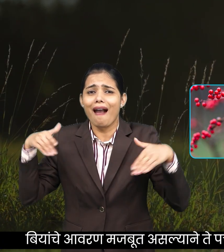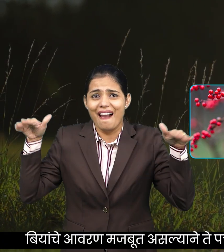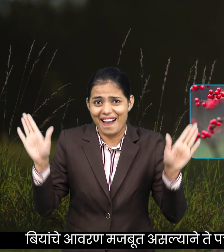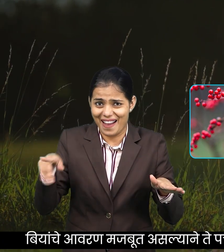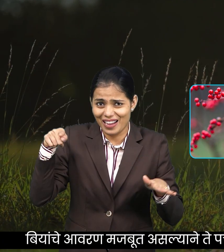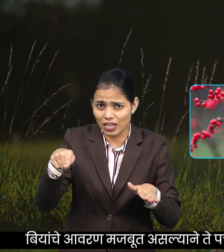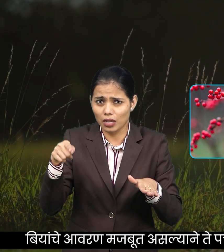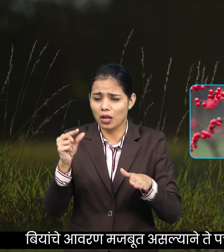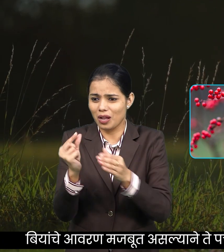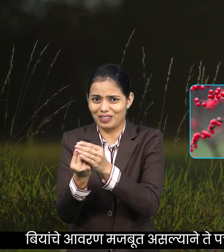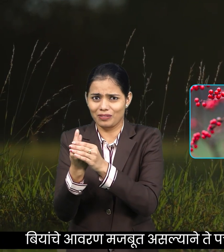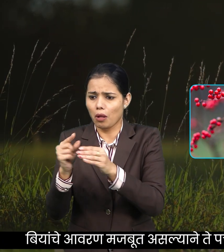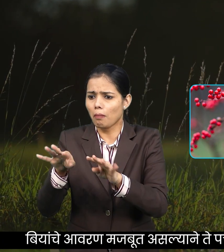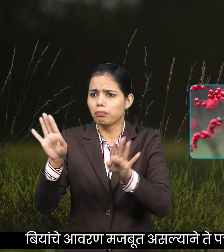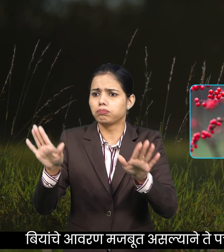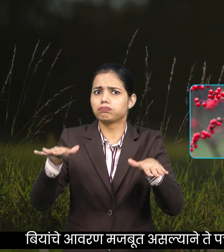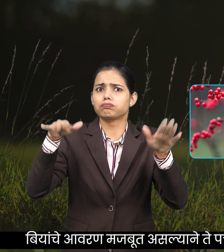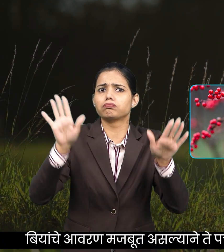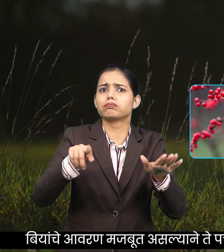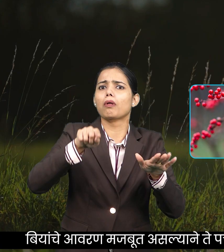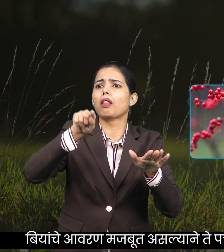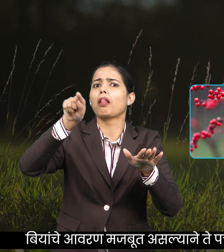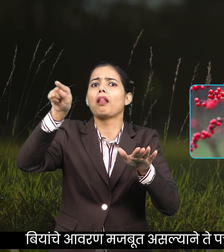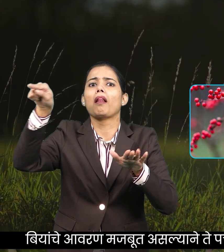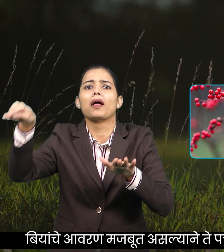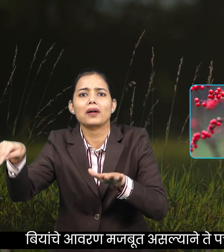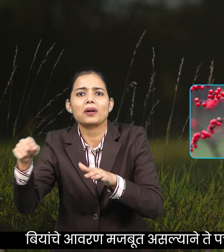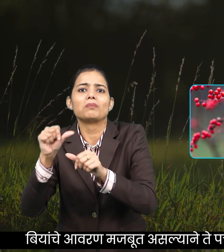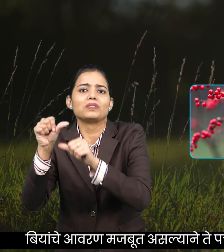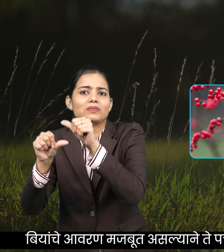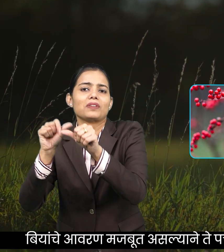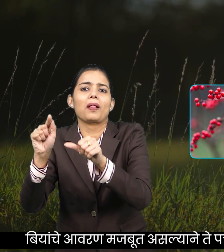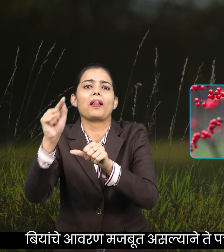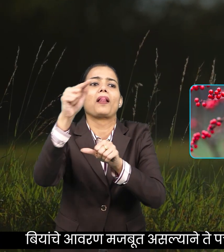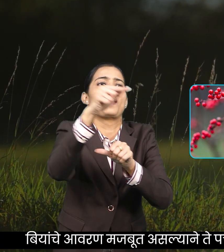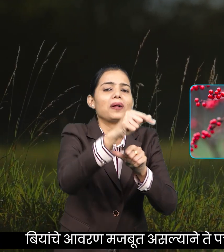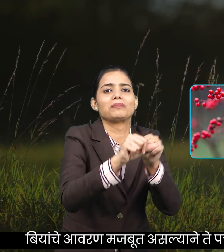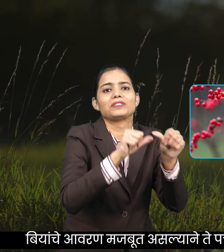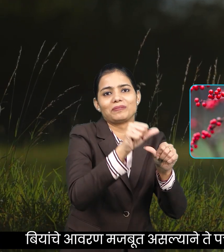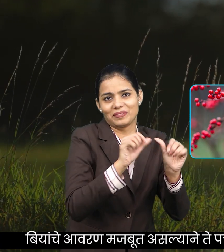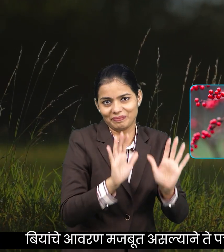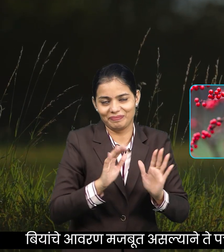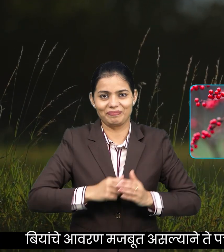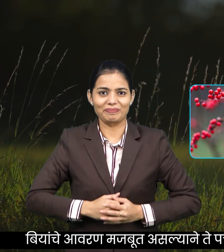आणि पक्ष्यांच्या विष्ठेतून बाहेर पडतात.